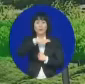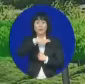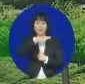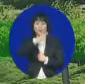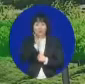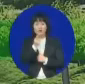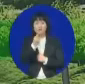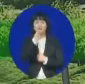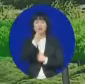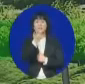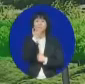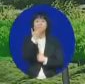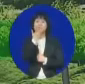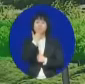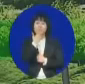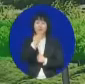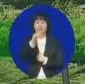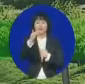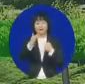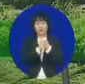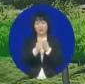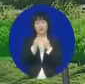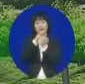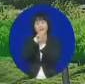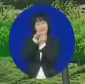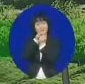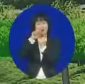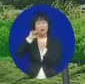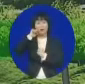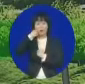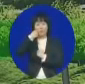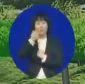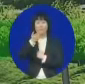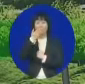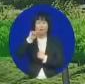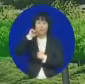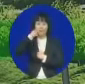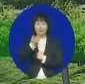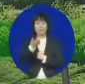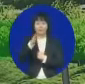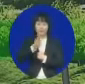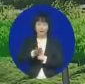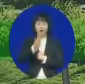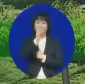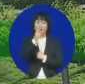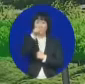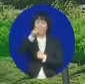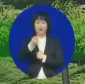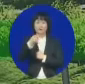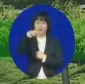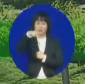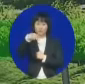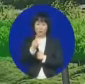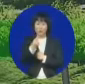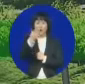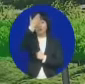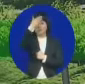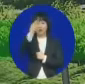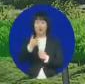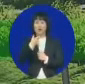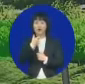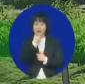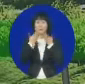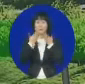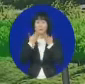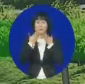어르신들은 치아 결손으로 음식물 섭취가 불편한 경우가 많은데요 보건소가 저소득층 어르신들께 무료로 위치를 보철